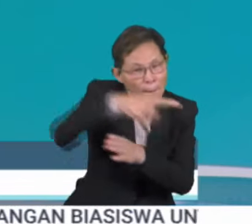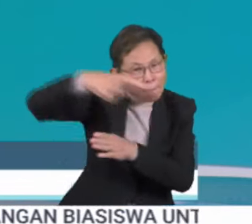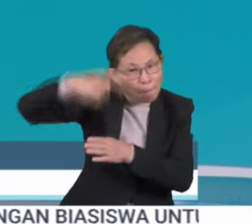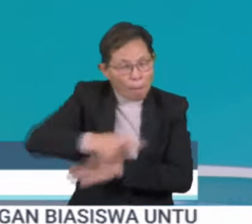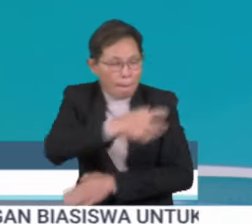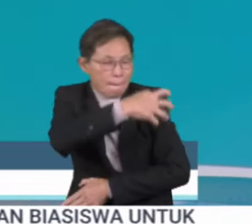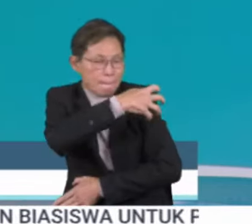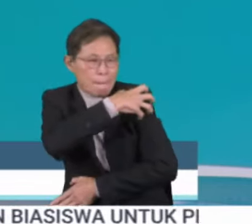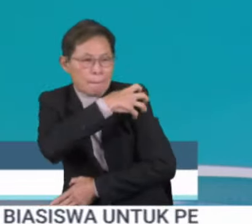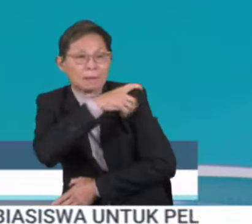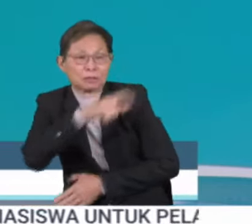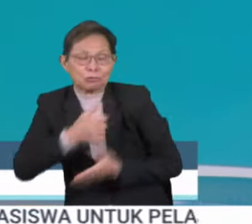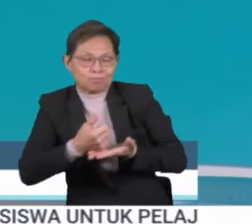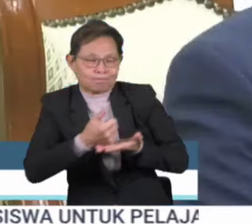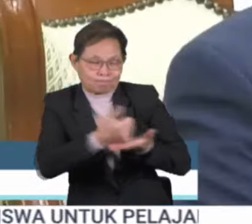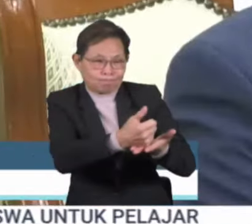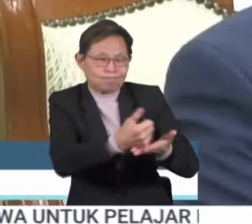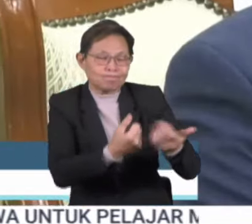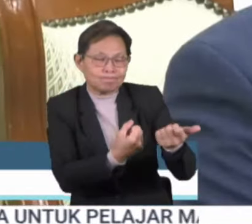berkuasa